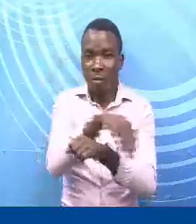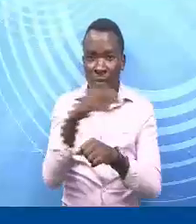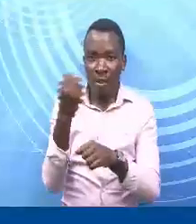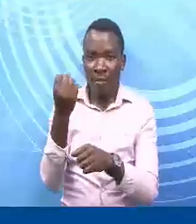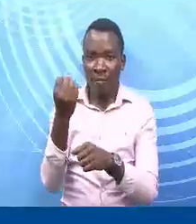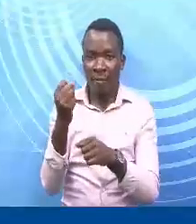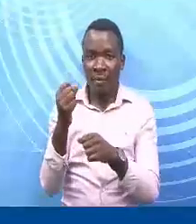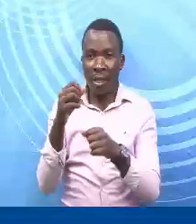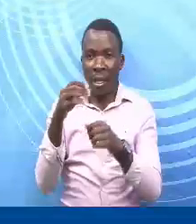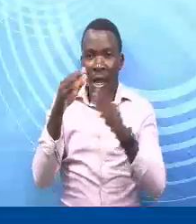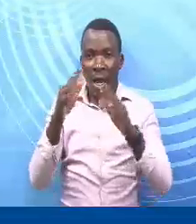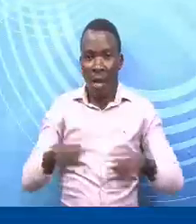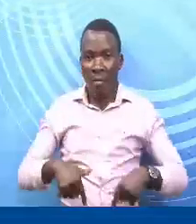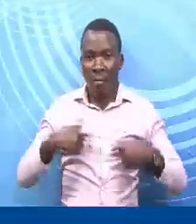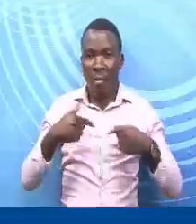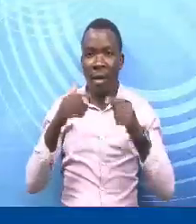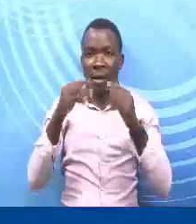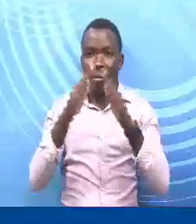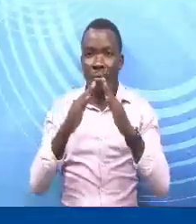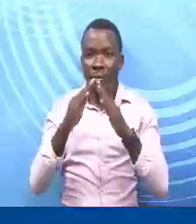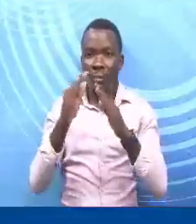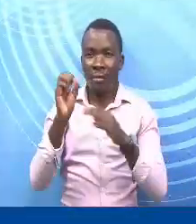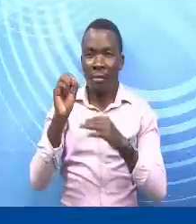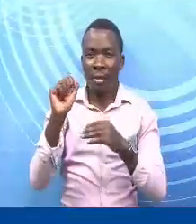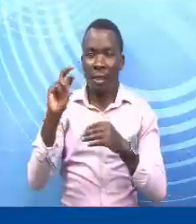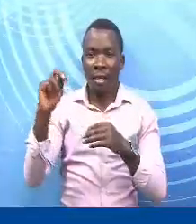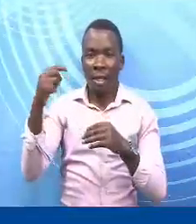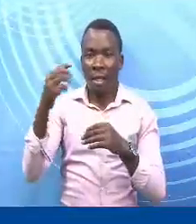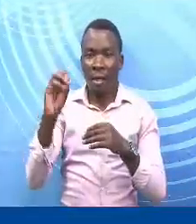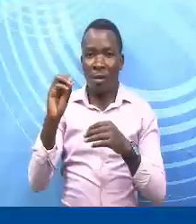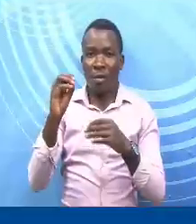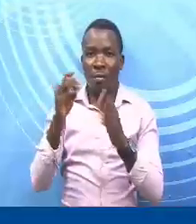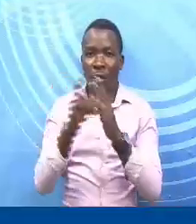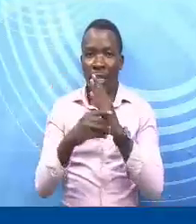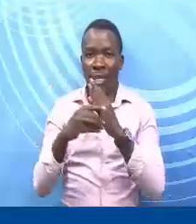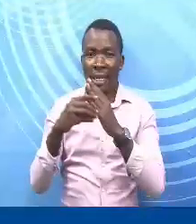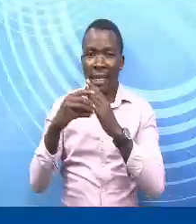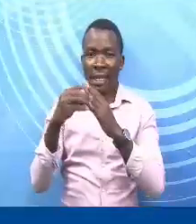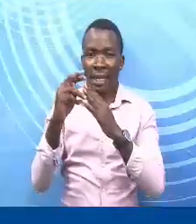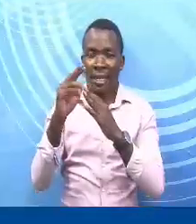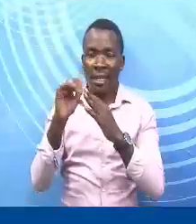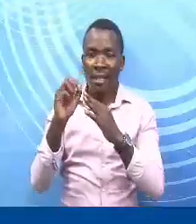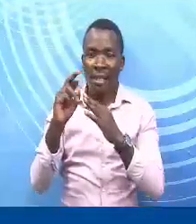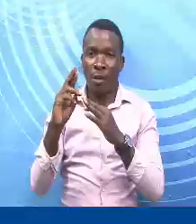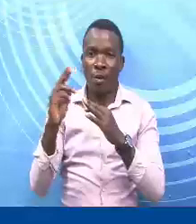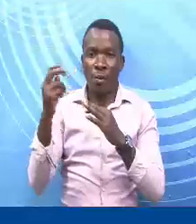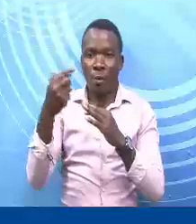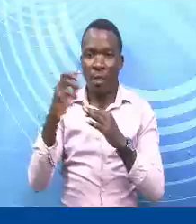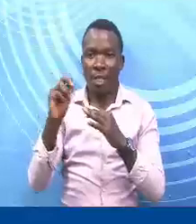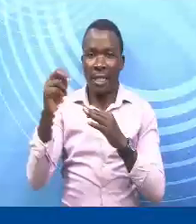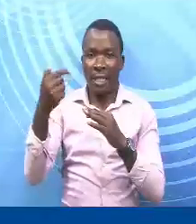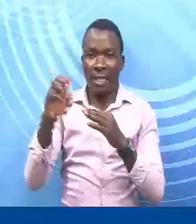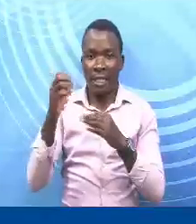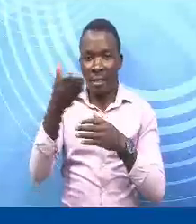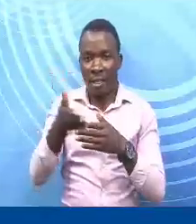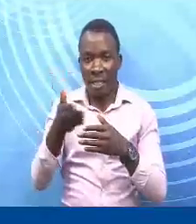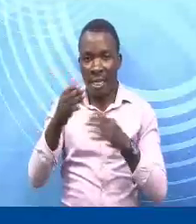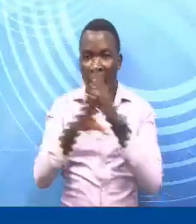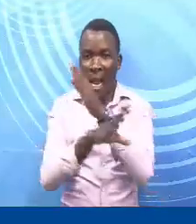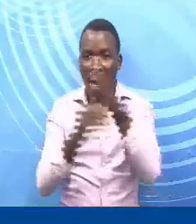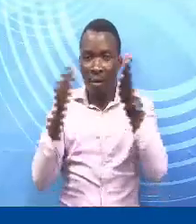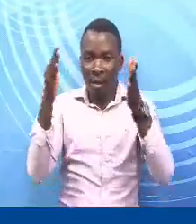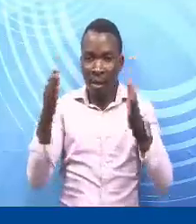Naho abatuye umudugudu basangwa n'uwo muganza w'umurenge wa Kimisagara mu karere ka Nyarugenge baravuga ko bugarijwe n'abajura aho muri imidugudu amaze